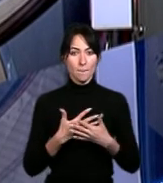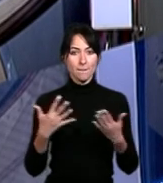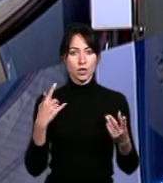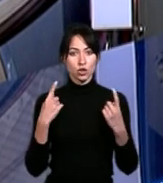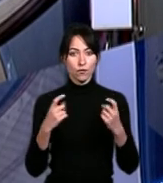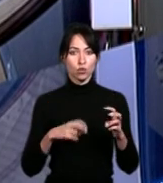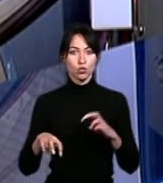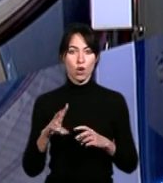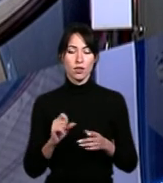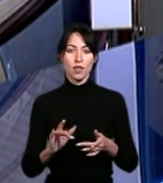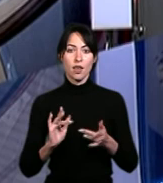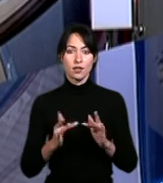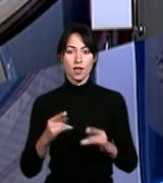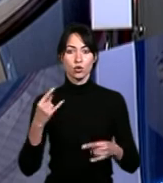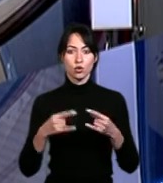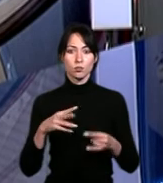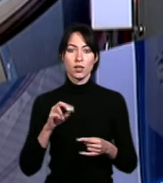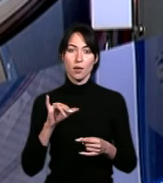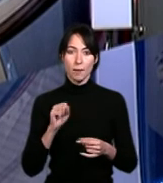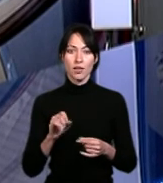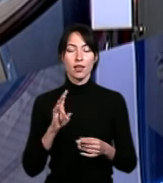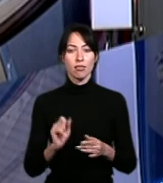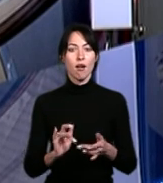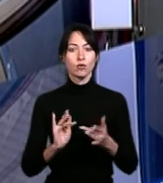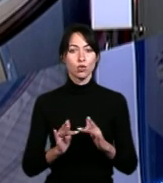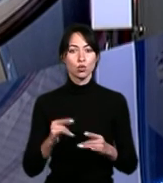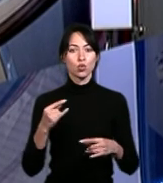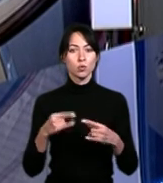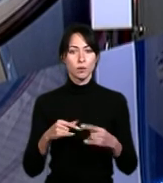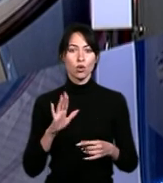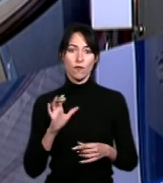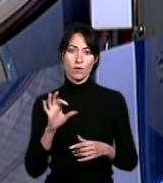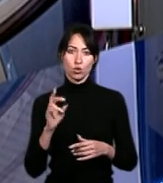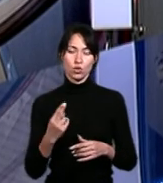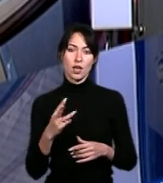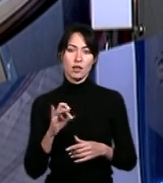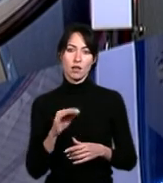інформації шукайте на сайті Суспільне Медіа та на сторінках Суспільного у соціальних мережах.